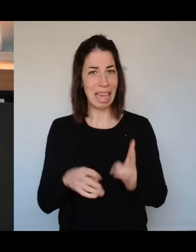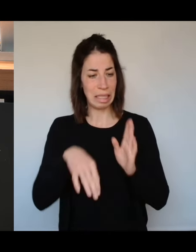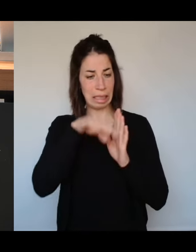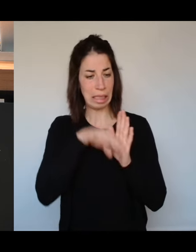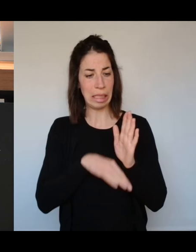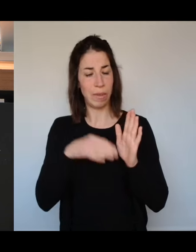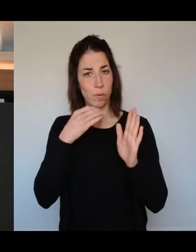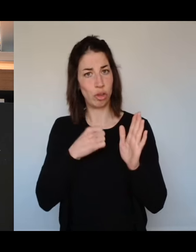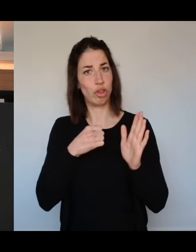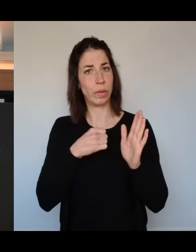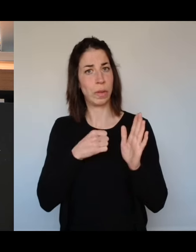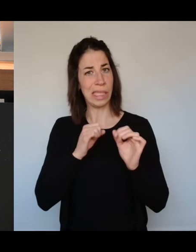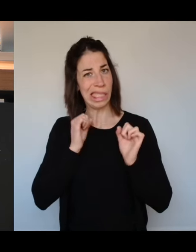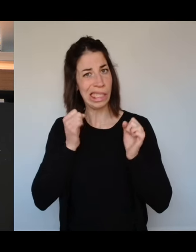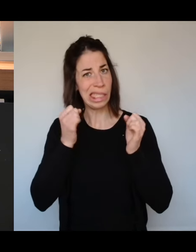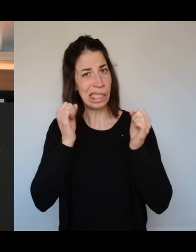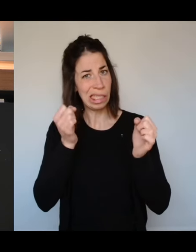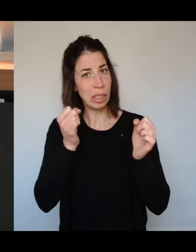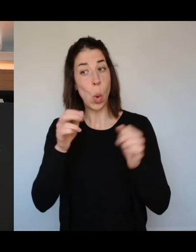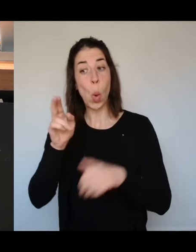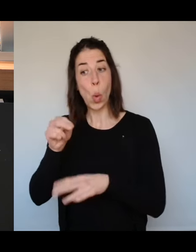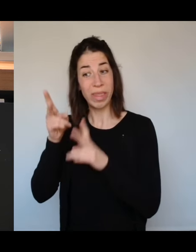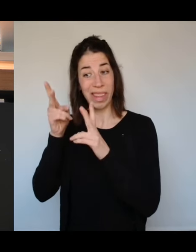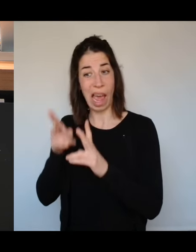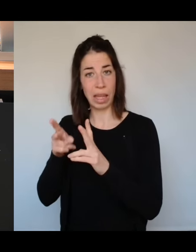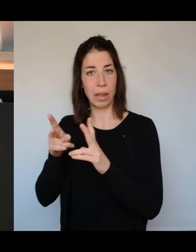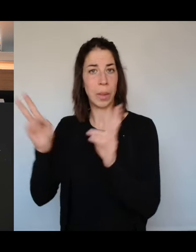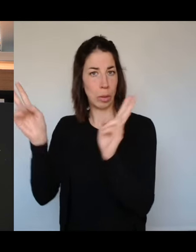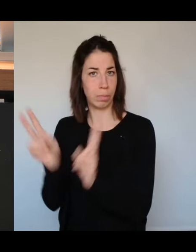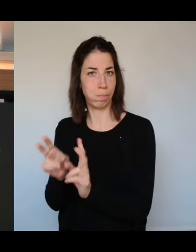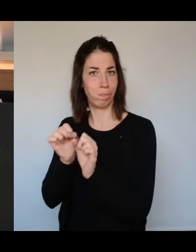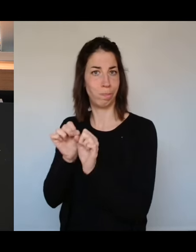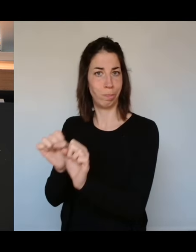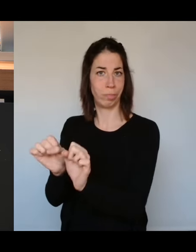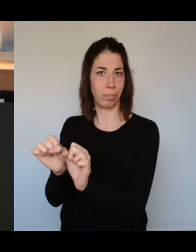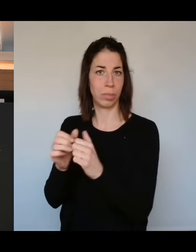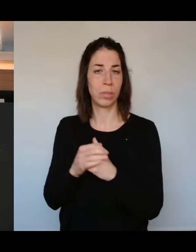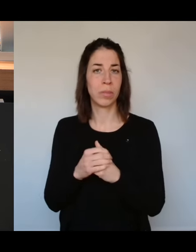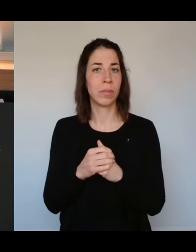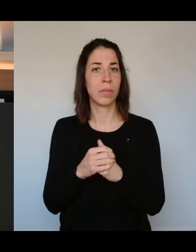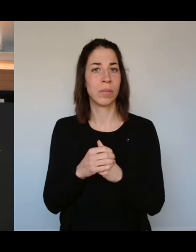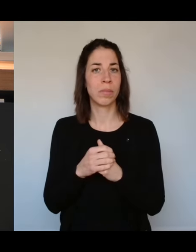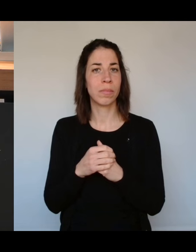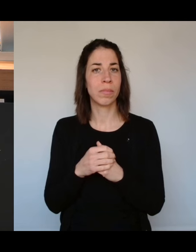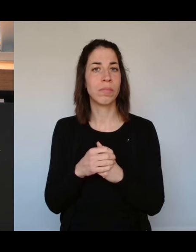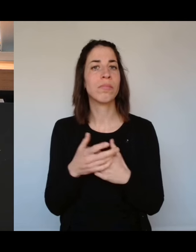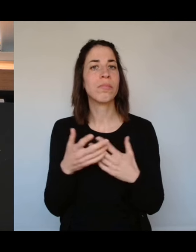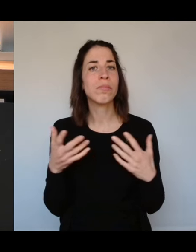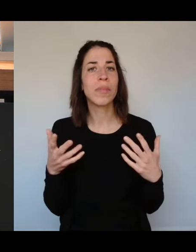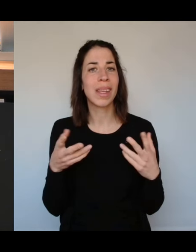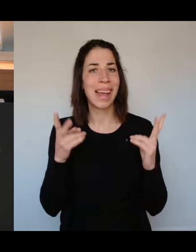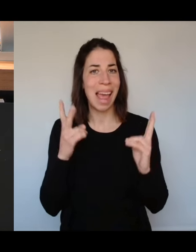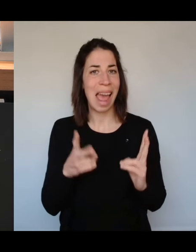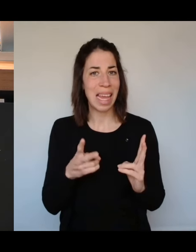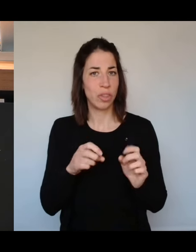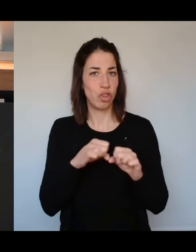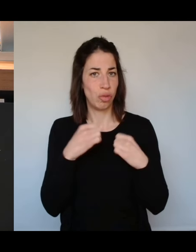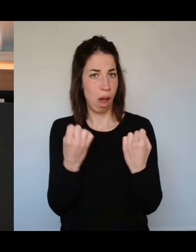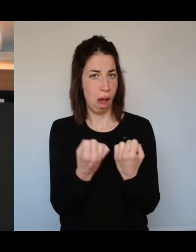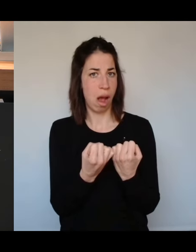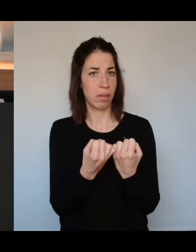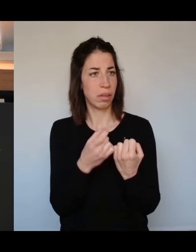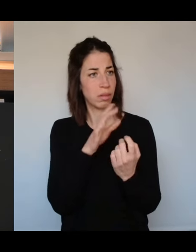müssen die Organe des Rechtsstaates, die Gerichte, die Staatsanwaltschaften, die Polizei stark sein, über die